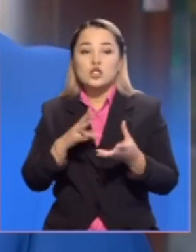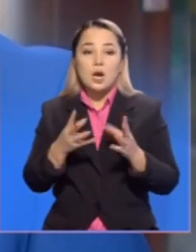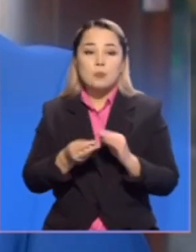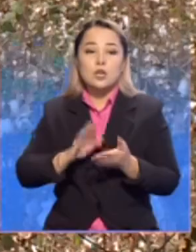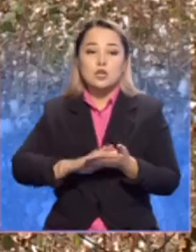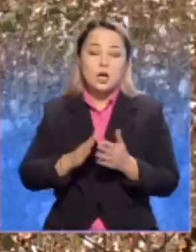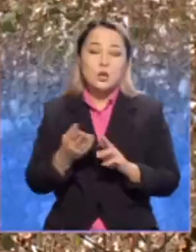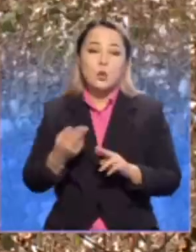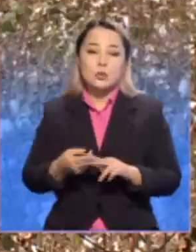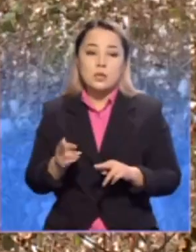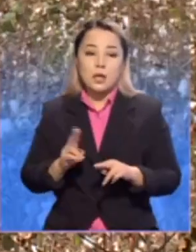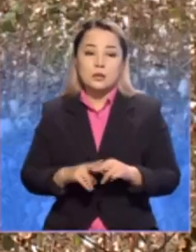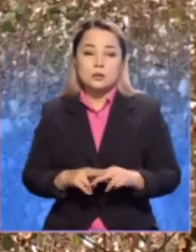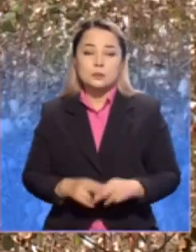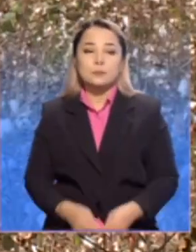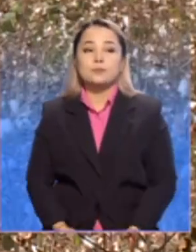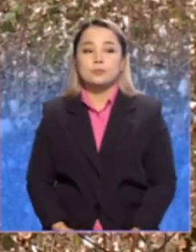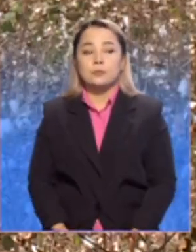жағдай осында.